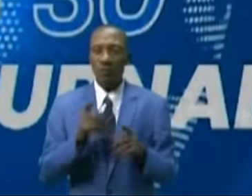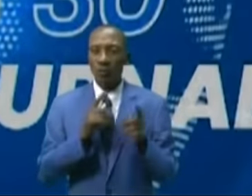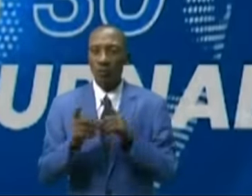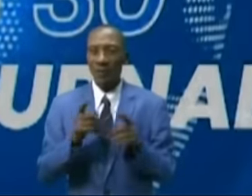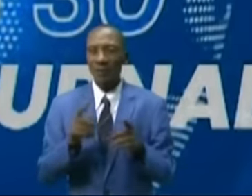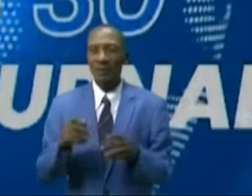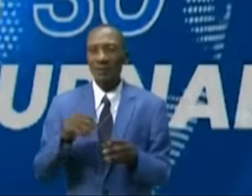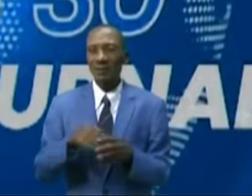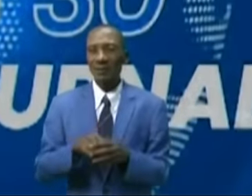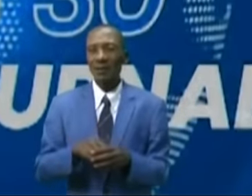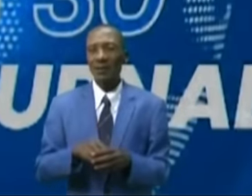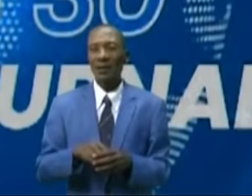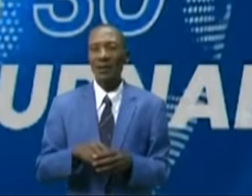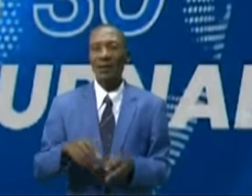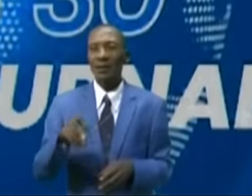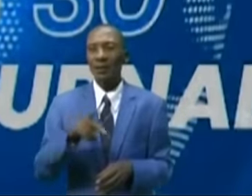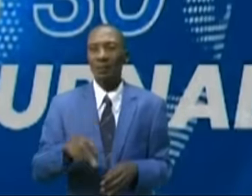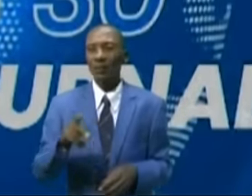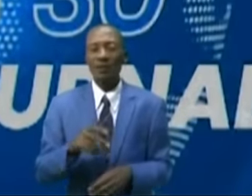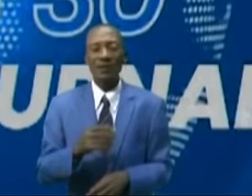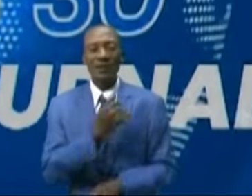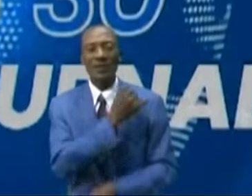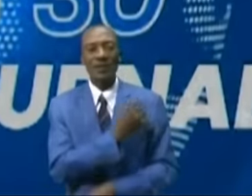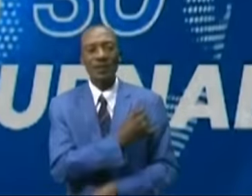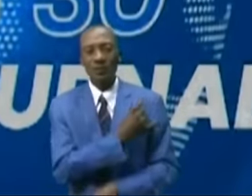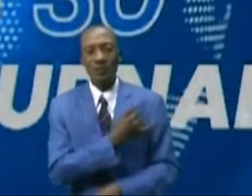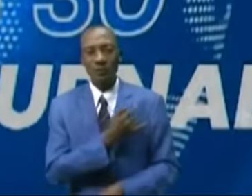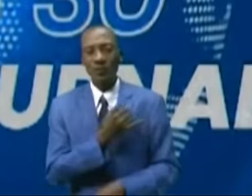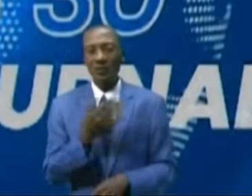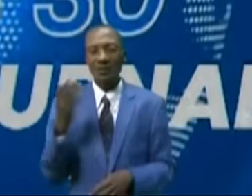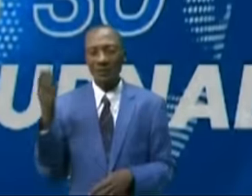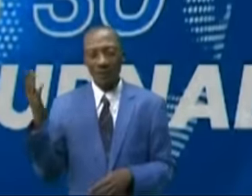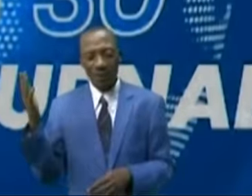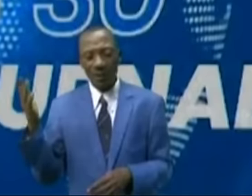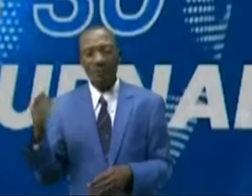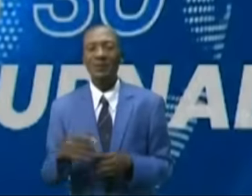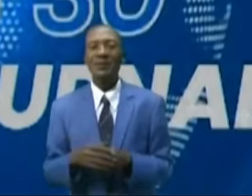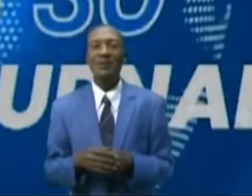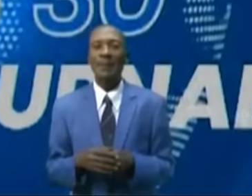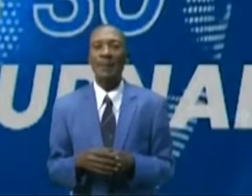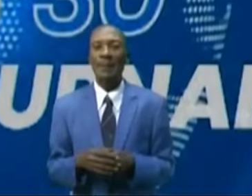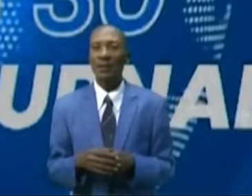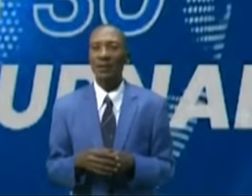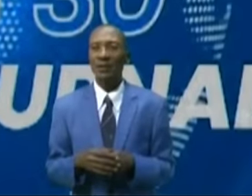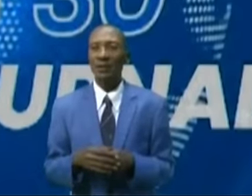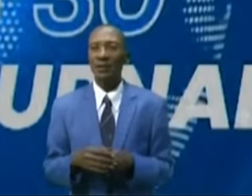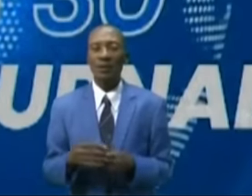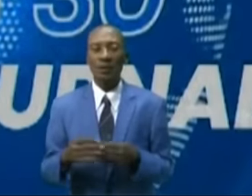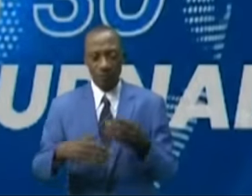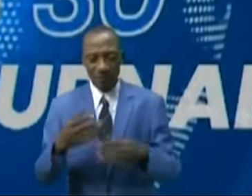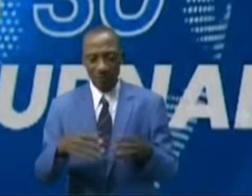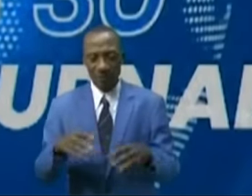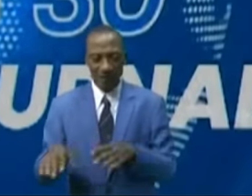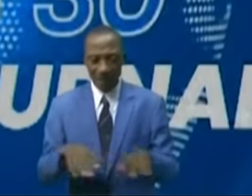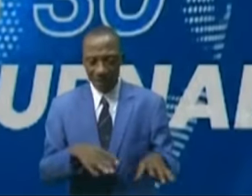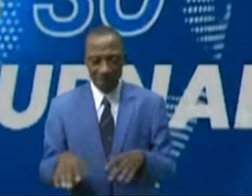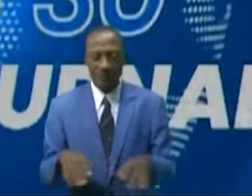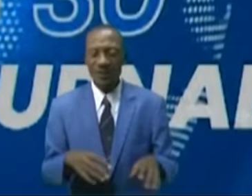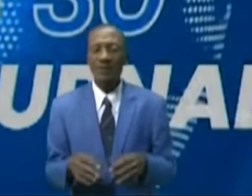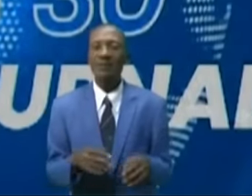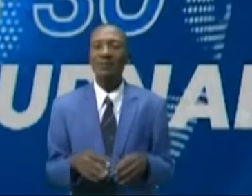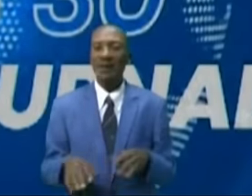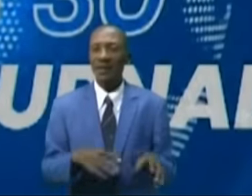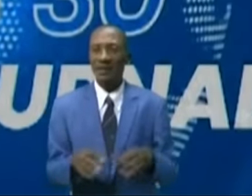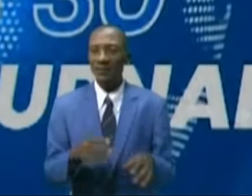équipe d'ingénieurs de l'Office des routes en charge de ponts est descendue sur le lieu pour inspecter et